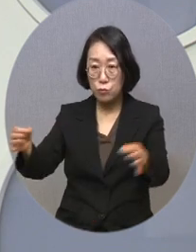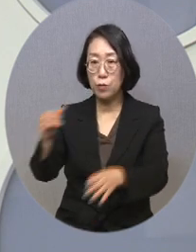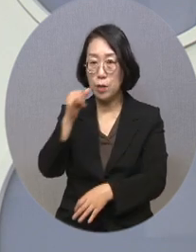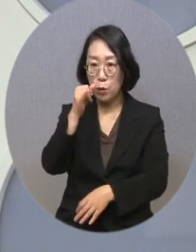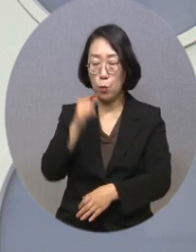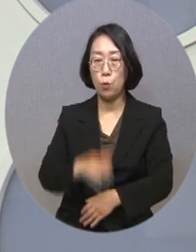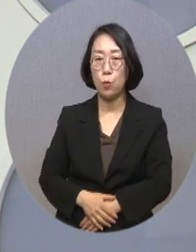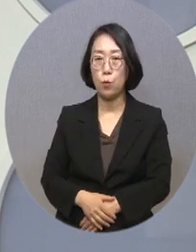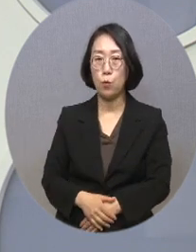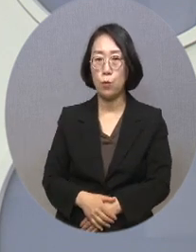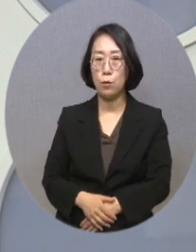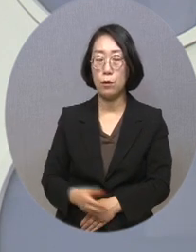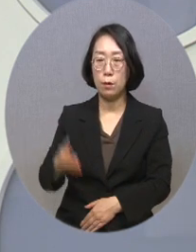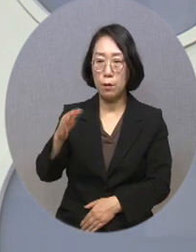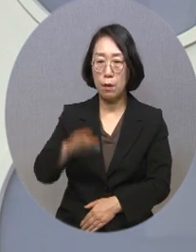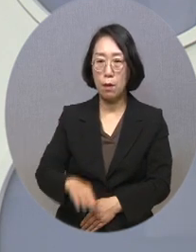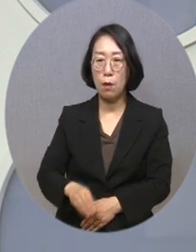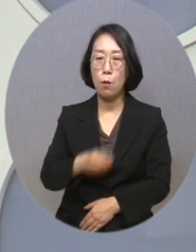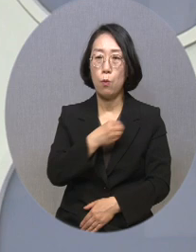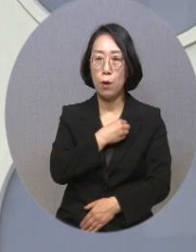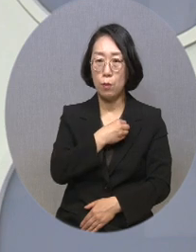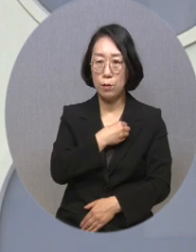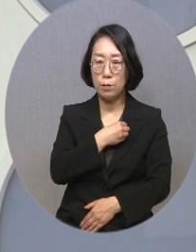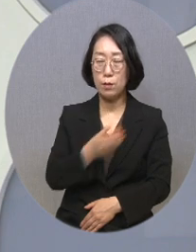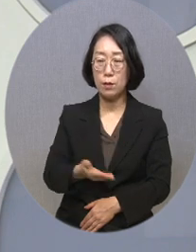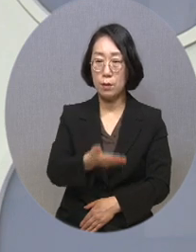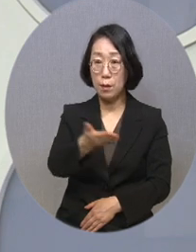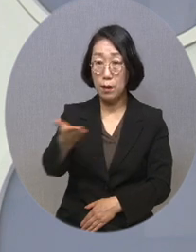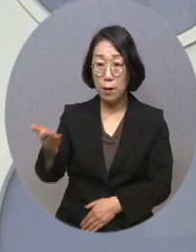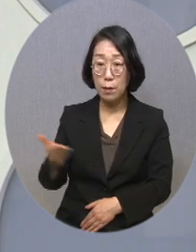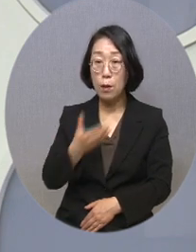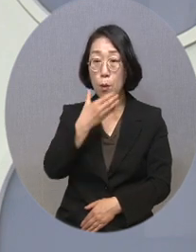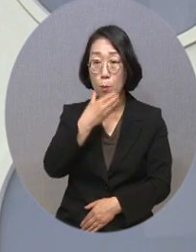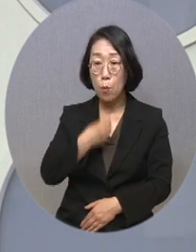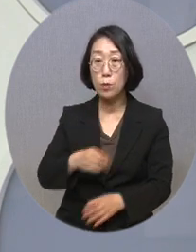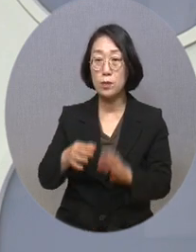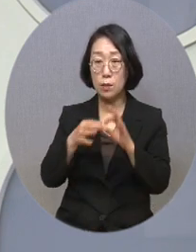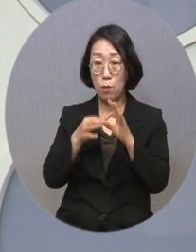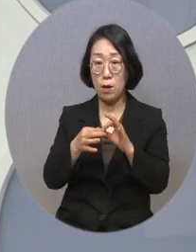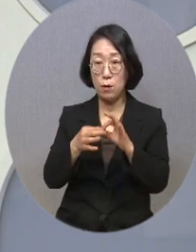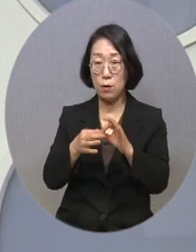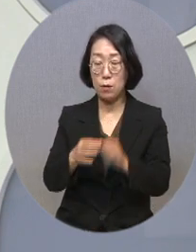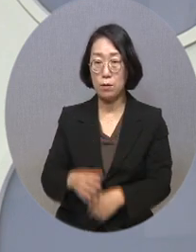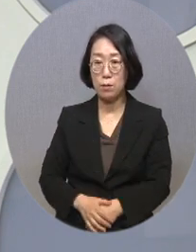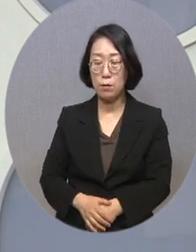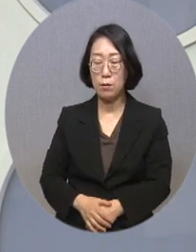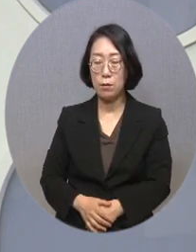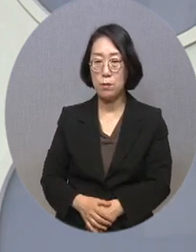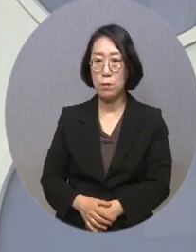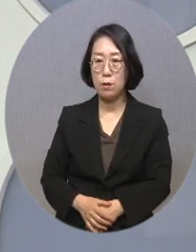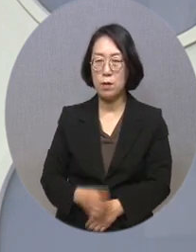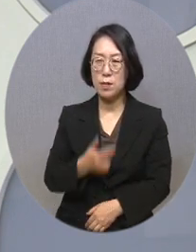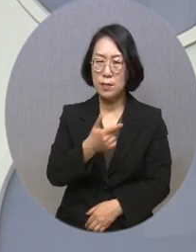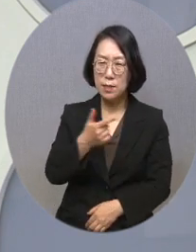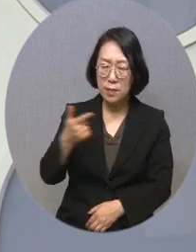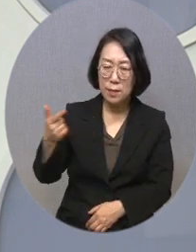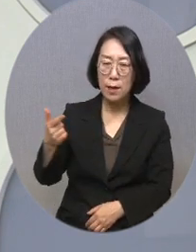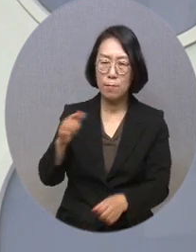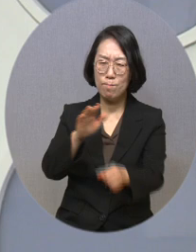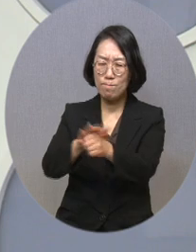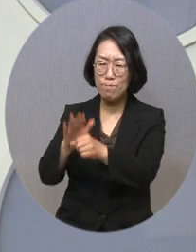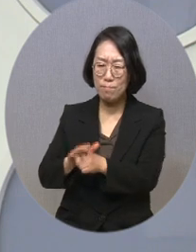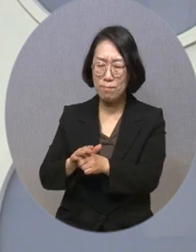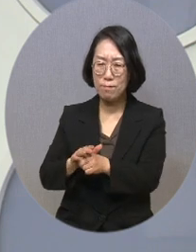있고요. 그런데 이제 우리 회원들에 대한 복지 부분은 아직 그렇게 괄목할 만한 그런 부분들은